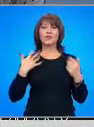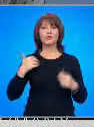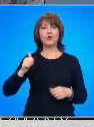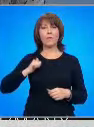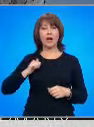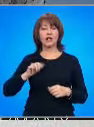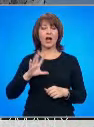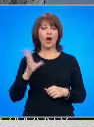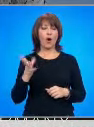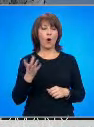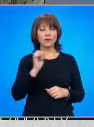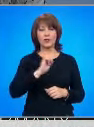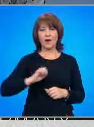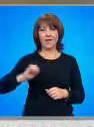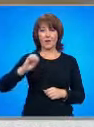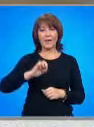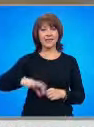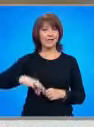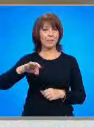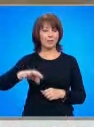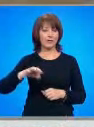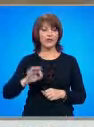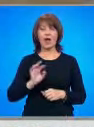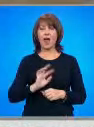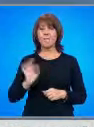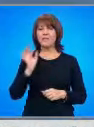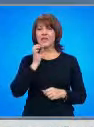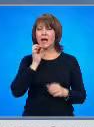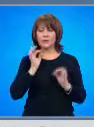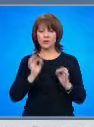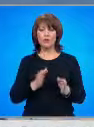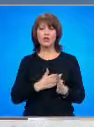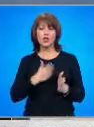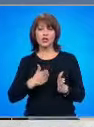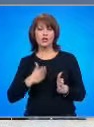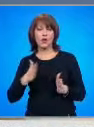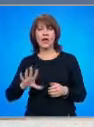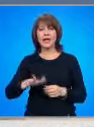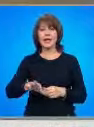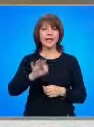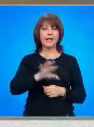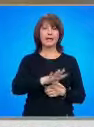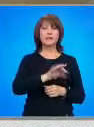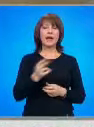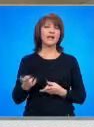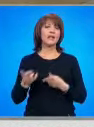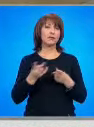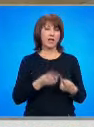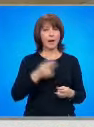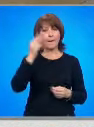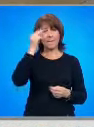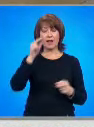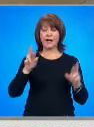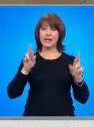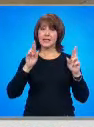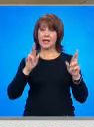общи европейски обществени поръчки. Все още няма конкретни срокове, нито избрани доставчици. България също се надява да